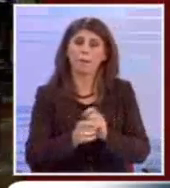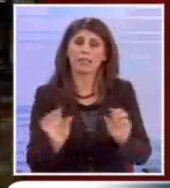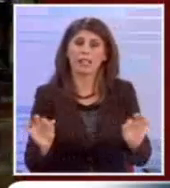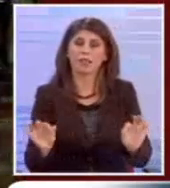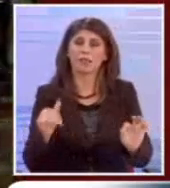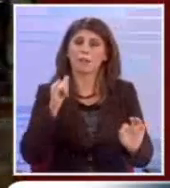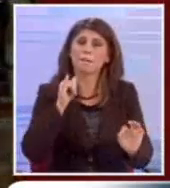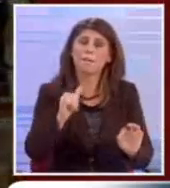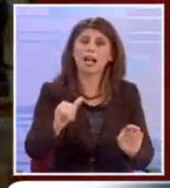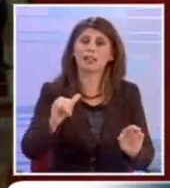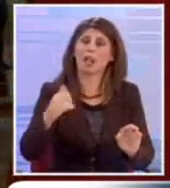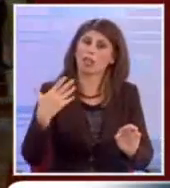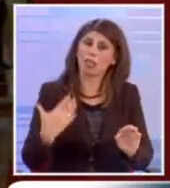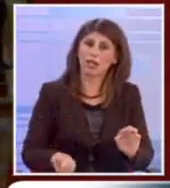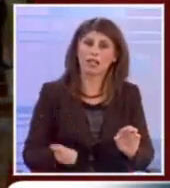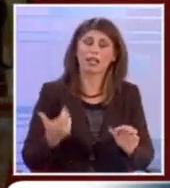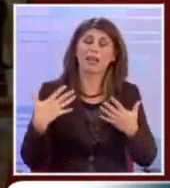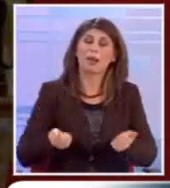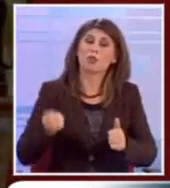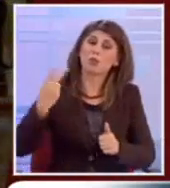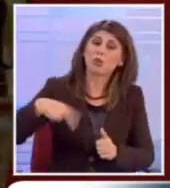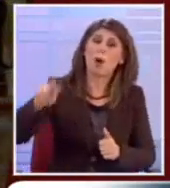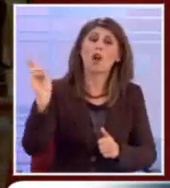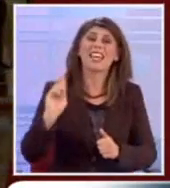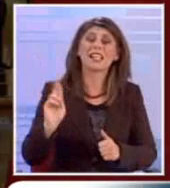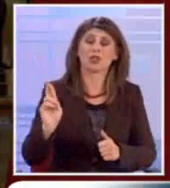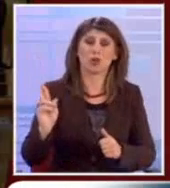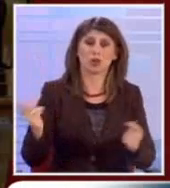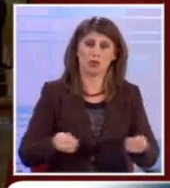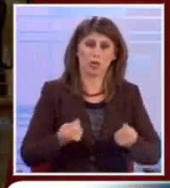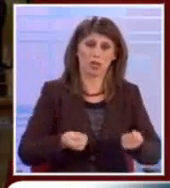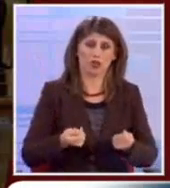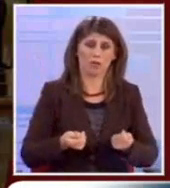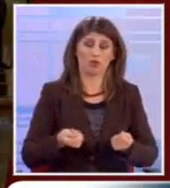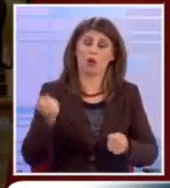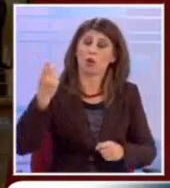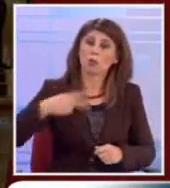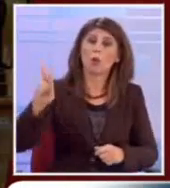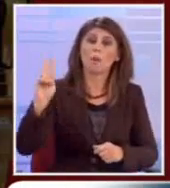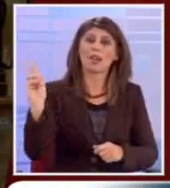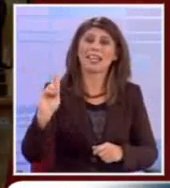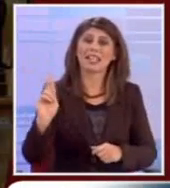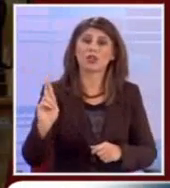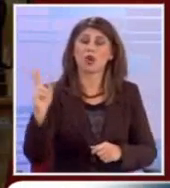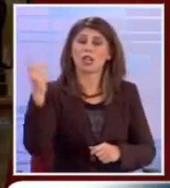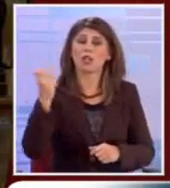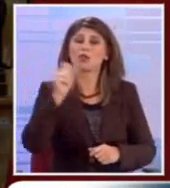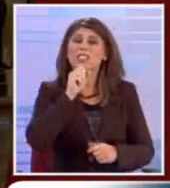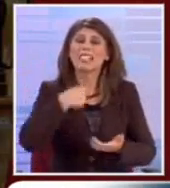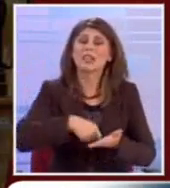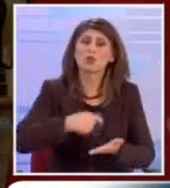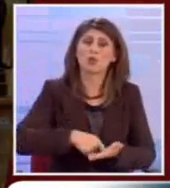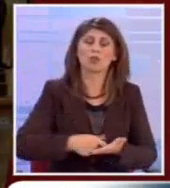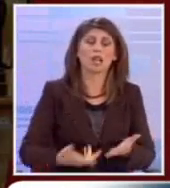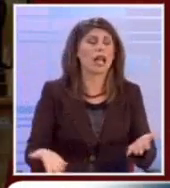οι μεταρρυθμίσεις πάντα θα είναι να υπάρχει μεγαλύτερο ρίσκο για τους εργαζόμενους, μεγαλύτερο ρίσκο για τους συνταξιούχους, ότι